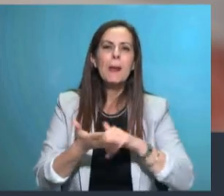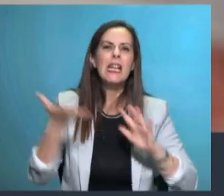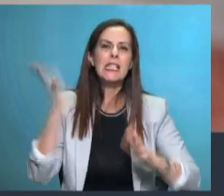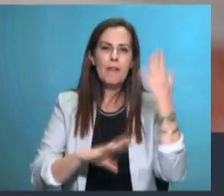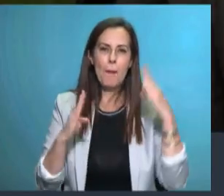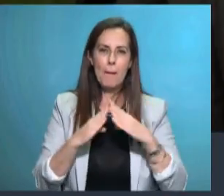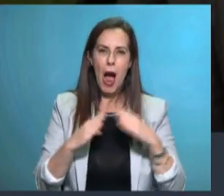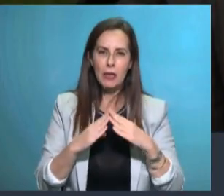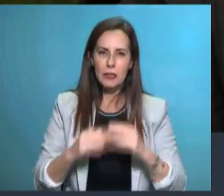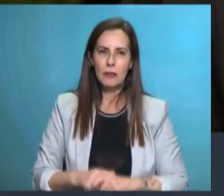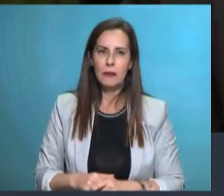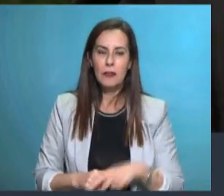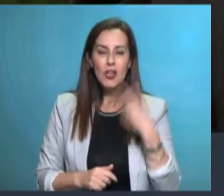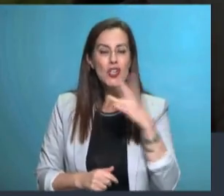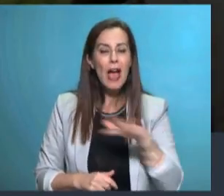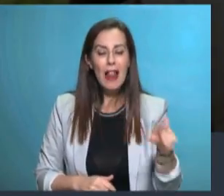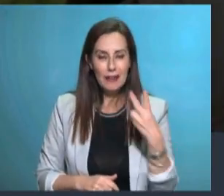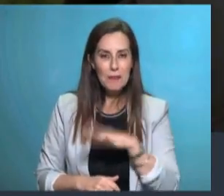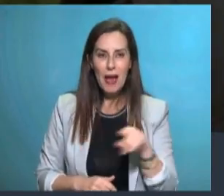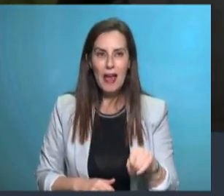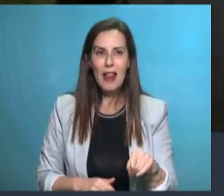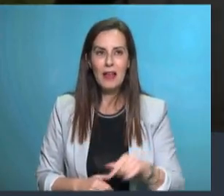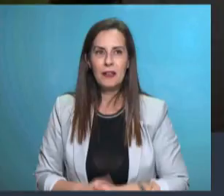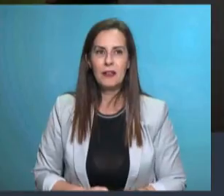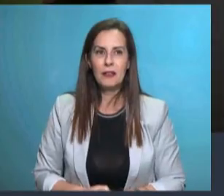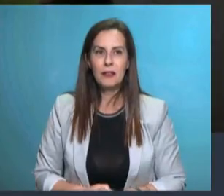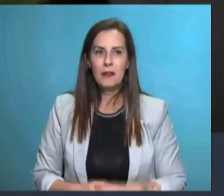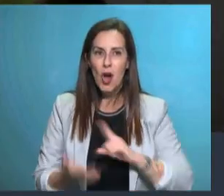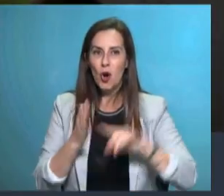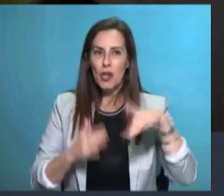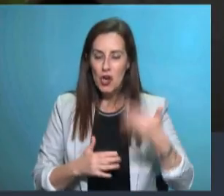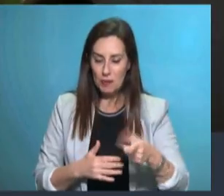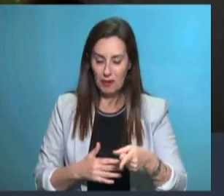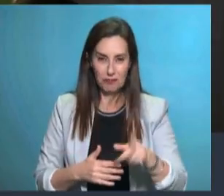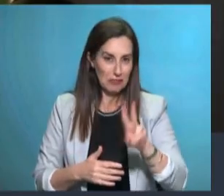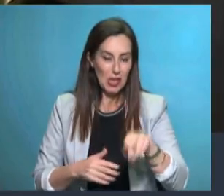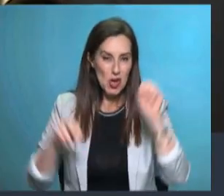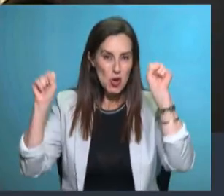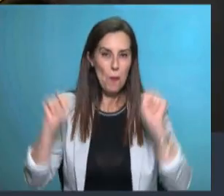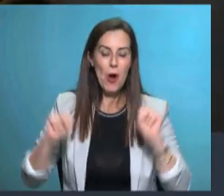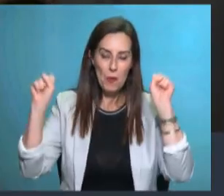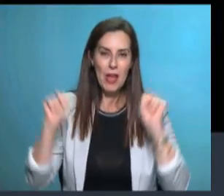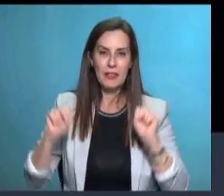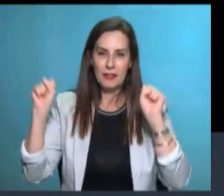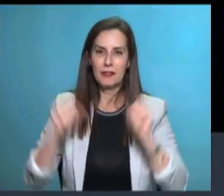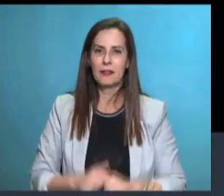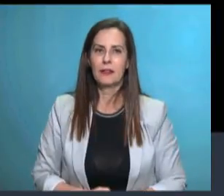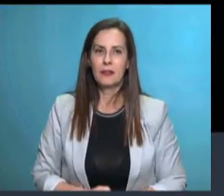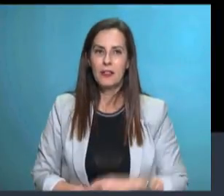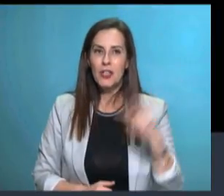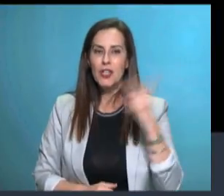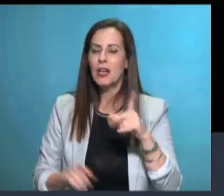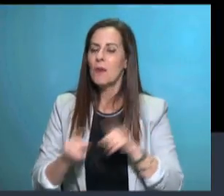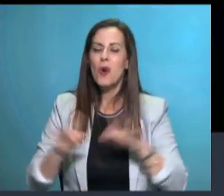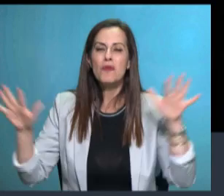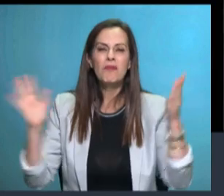בביתם. שני הילדים האלה, בחודש הבא, זה היום אמורים להגיד, כאילו יש להם יום הולדת, שני ילדים, שני